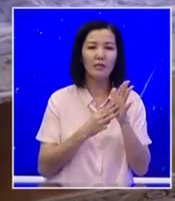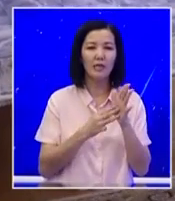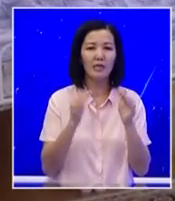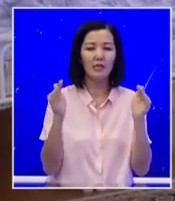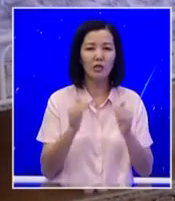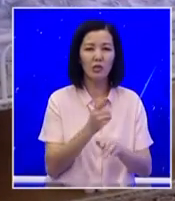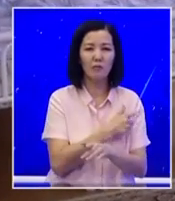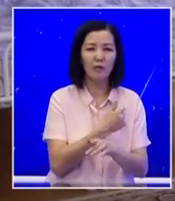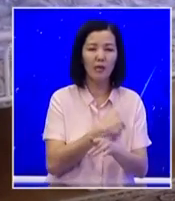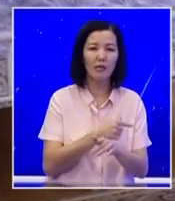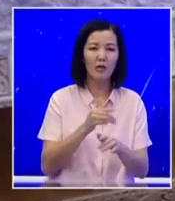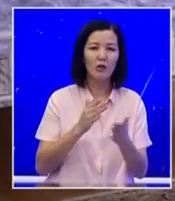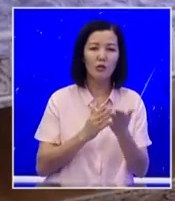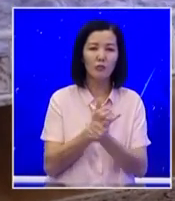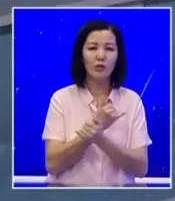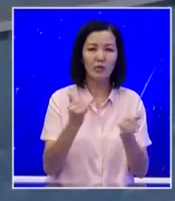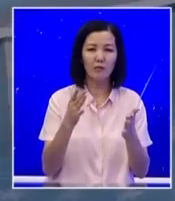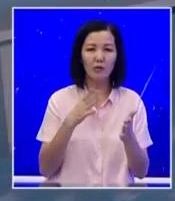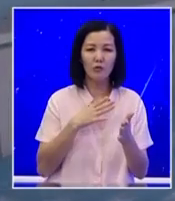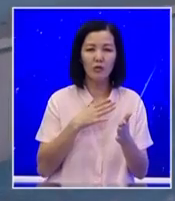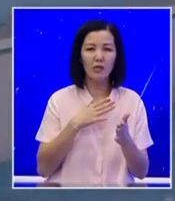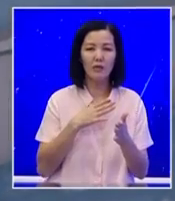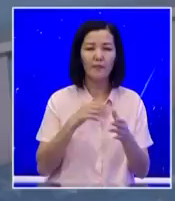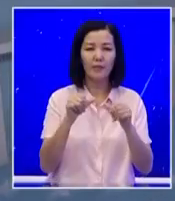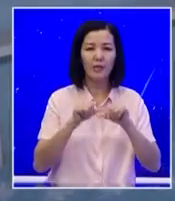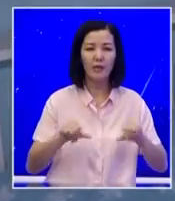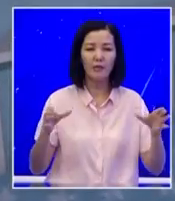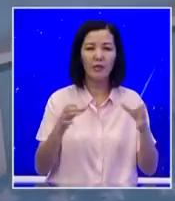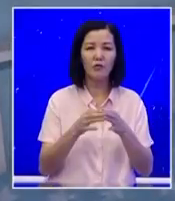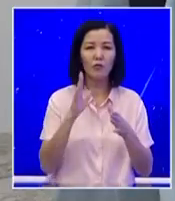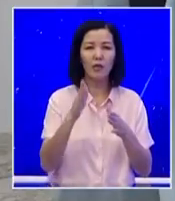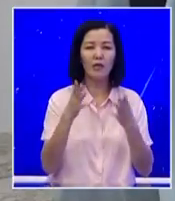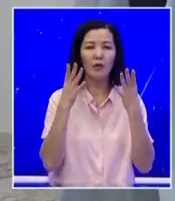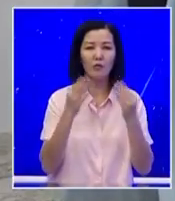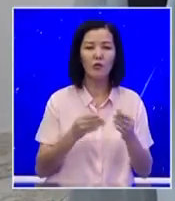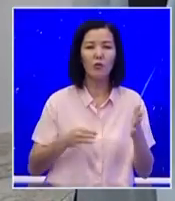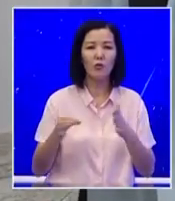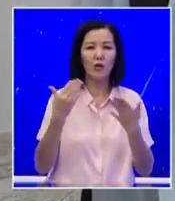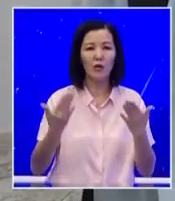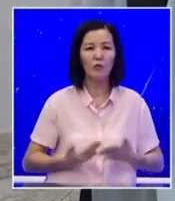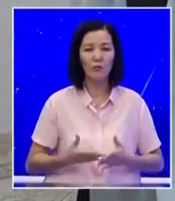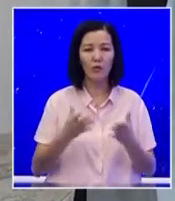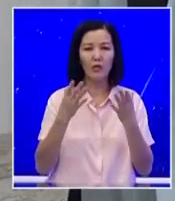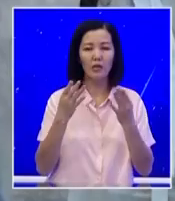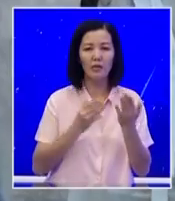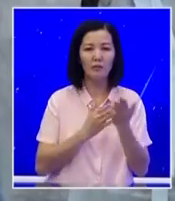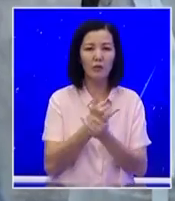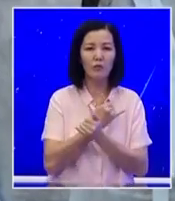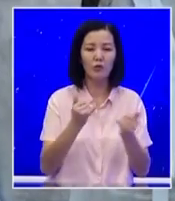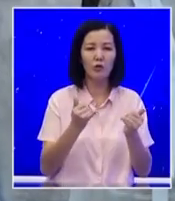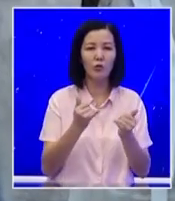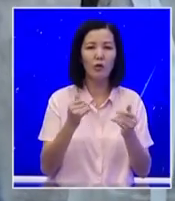мен 68 кіші мед жұмысшы қызмет көрсетеді. Ал арнайы топ комиссиясы алдағы күндері